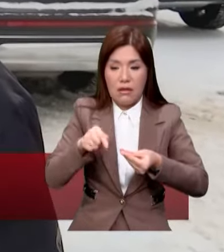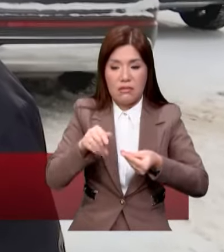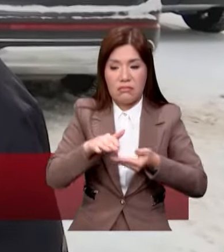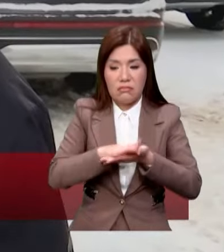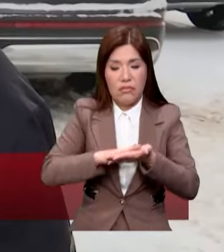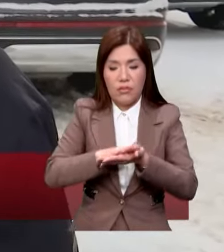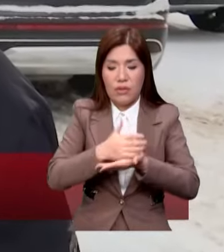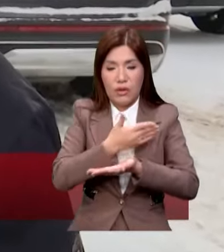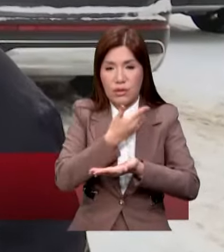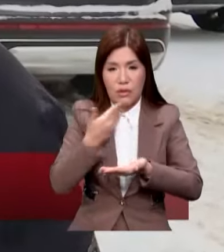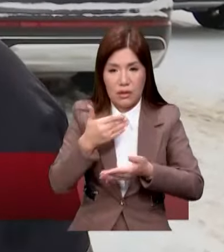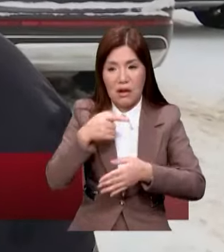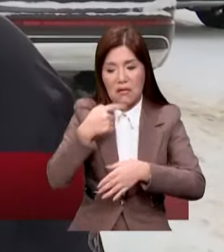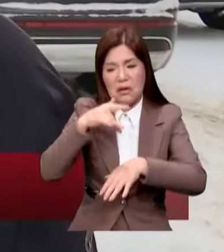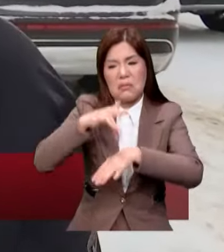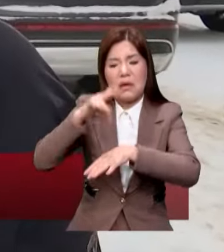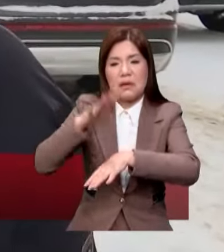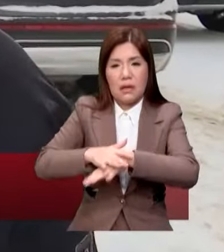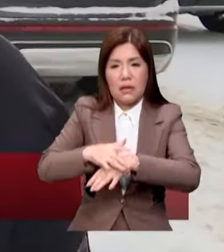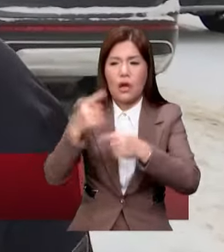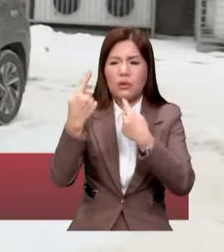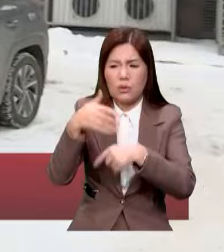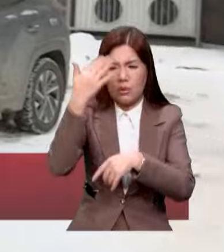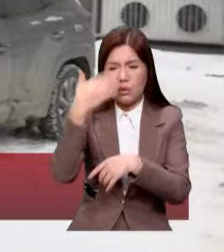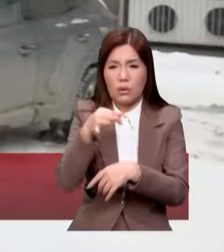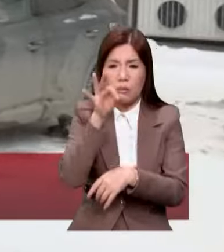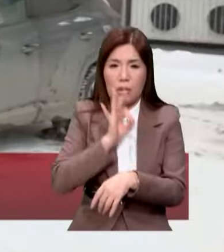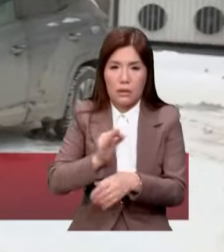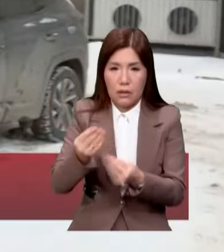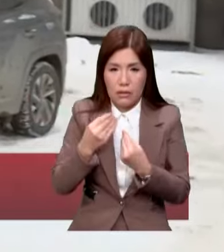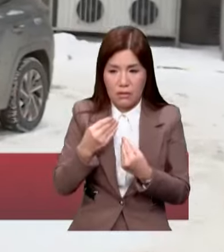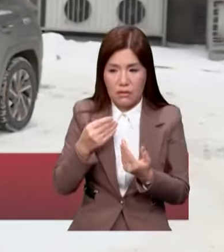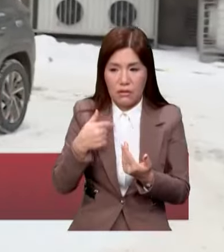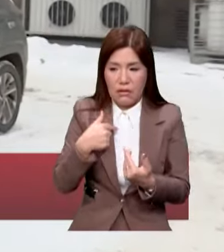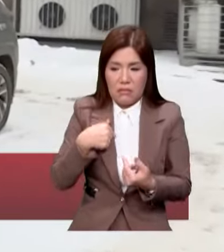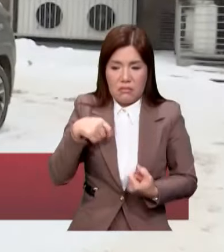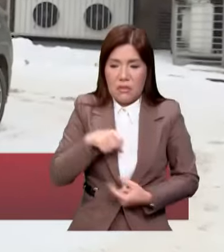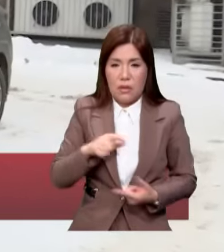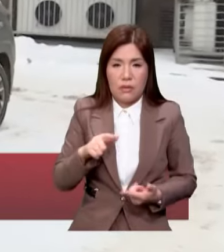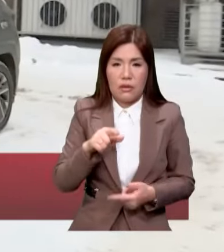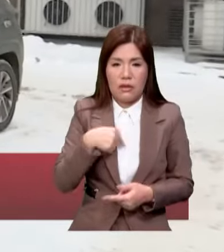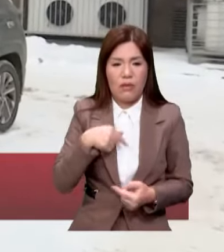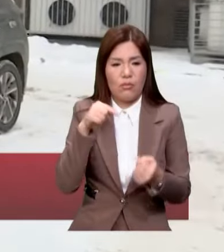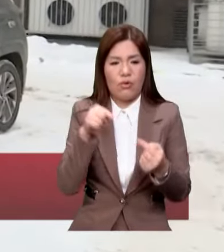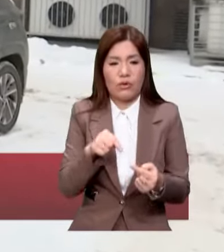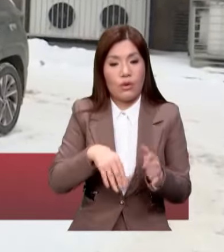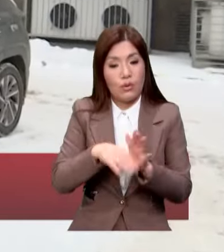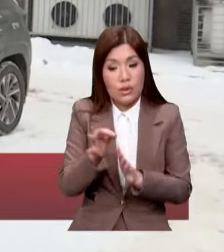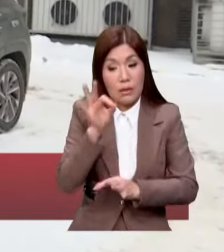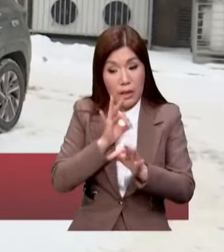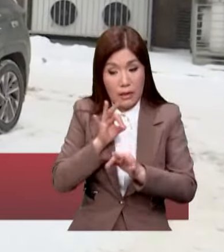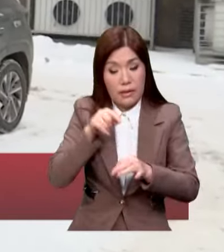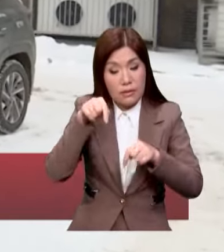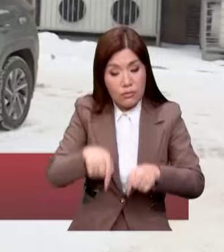ондай жоқ бізде бітті дейді. Басқа дәрілерді бітті, маған келмейді. Я против этого. Они должны здесь были остаться и здесь лечиться